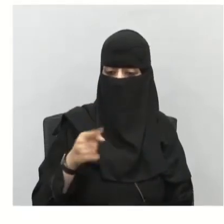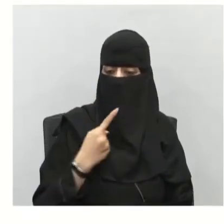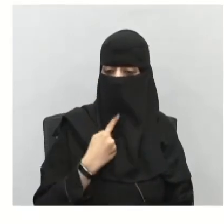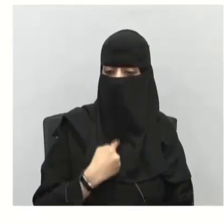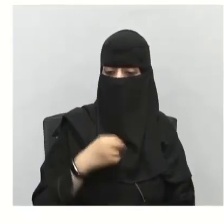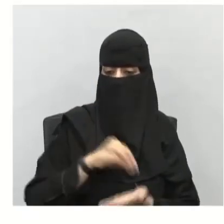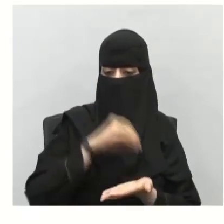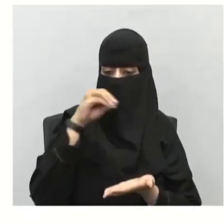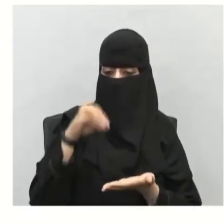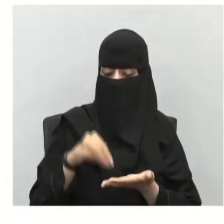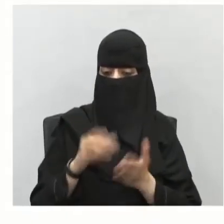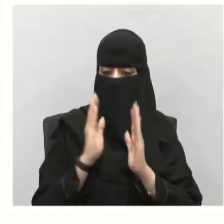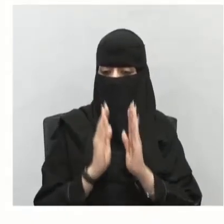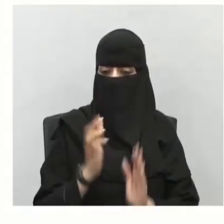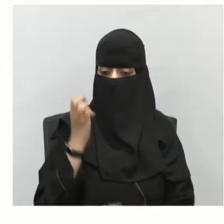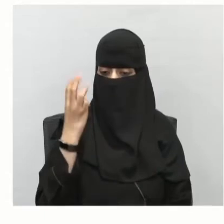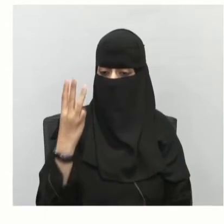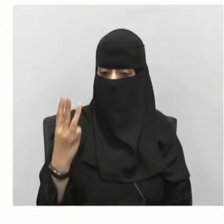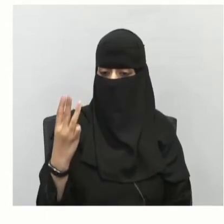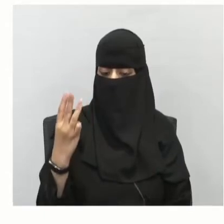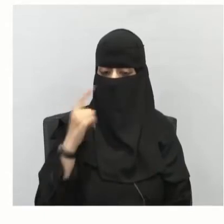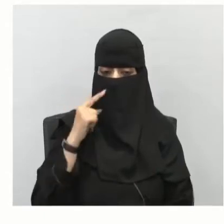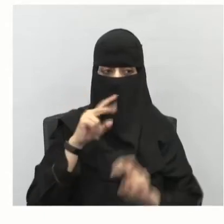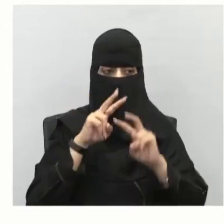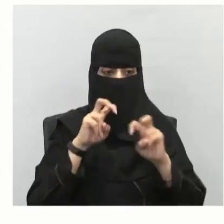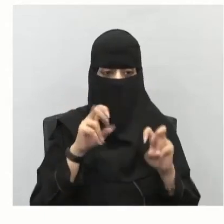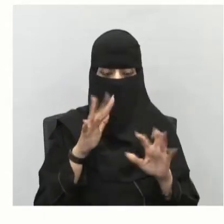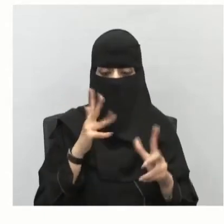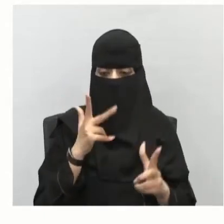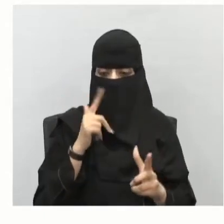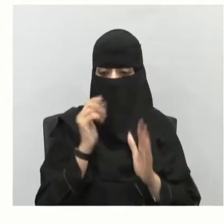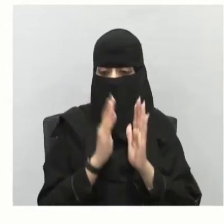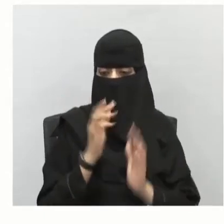منكم الانتقال إلى الوحدة الثالثة، نبحث أين الوحدة الثالثة؟